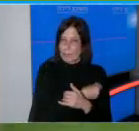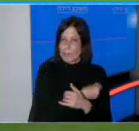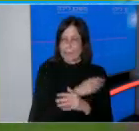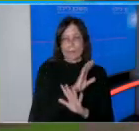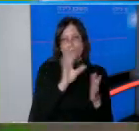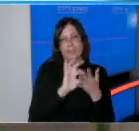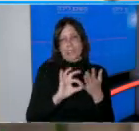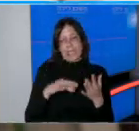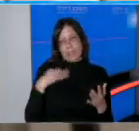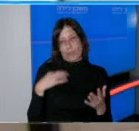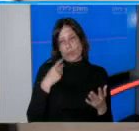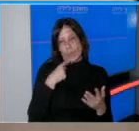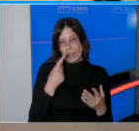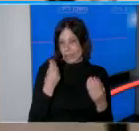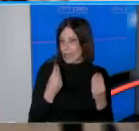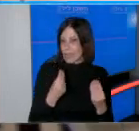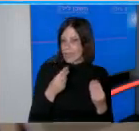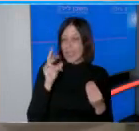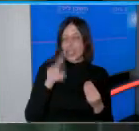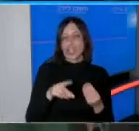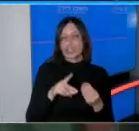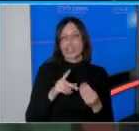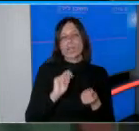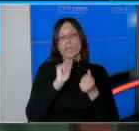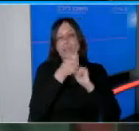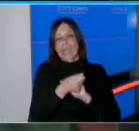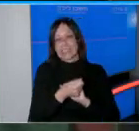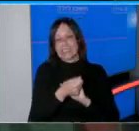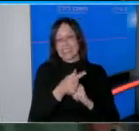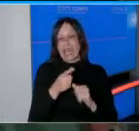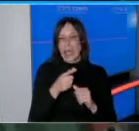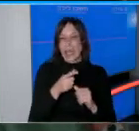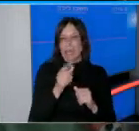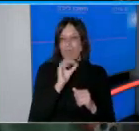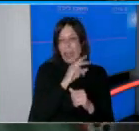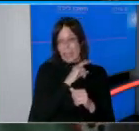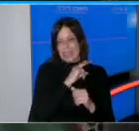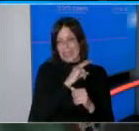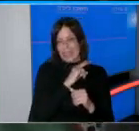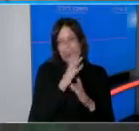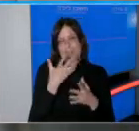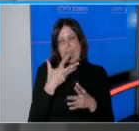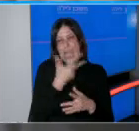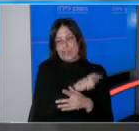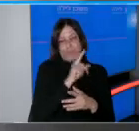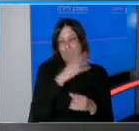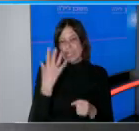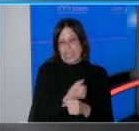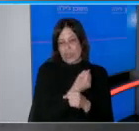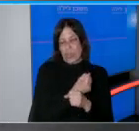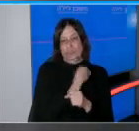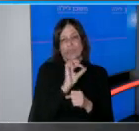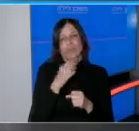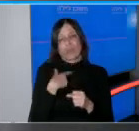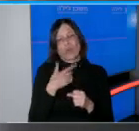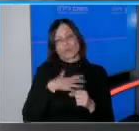משרד הבריאות אומר לנו, רגע, יש את הסיפור הזה של המוטציה הבריטית, אולי בכלל החיסונים לא מחזיקים ממד, זאת גם דואגים שלא נפתח תקוות, שלא יהיה, לא